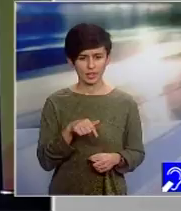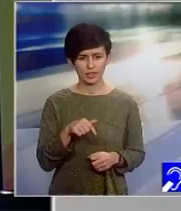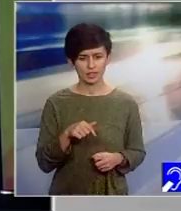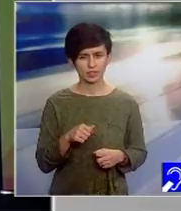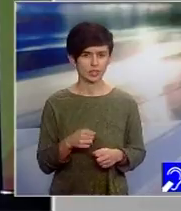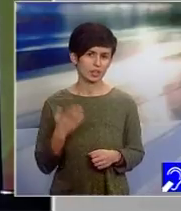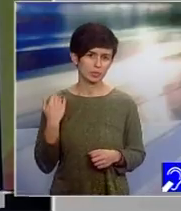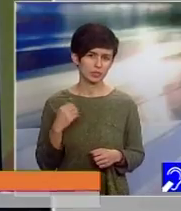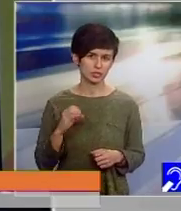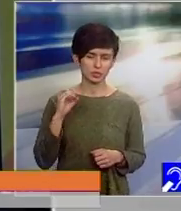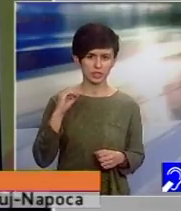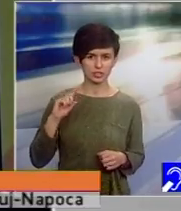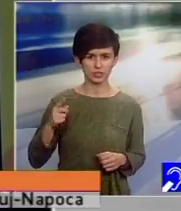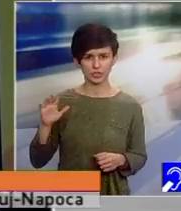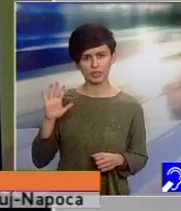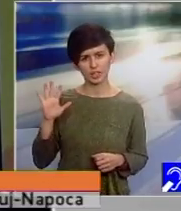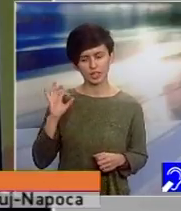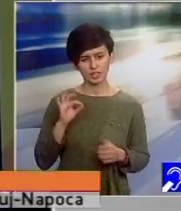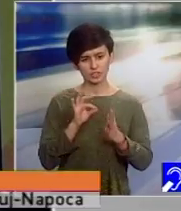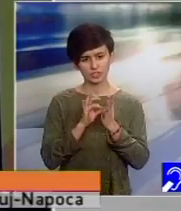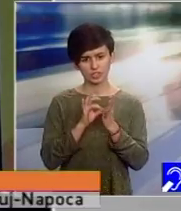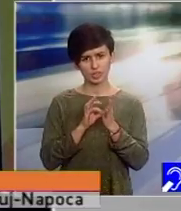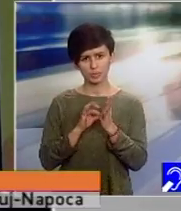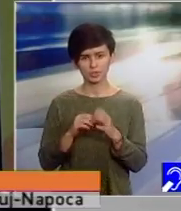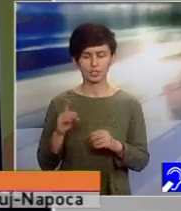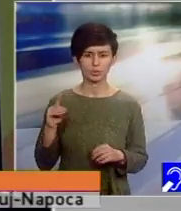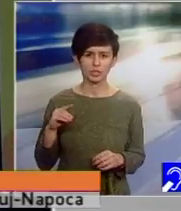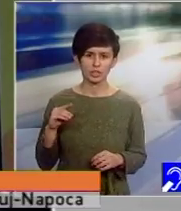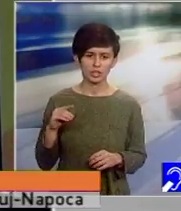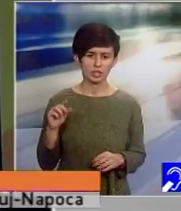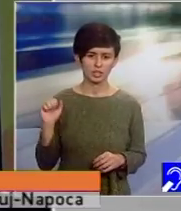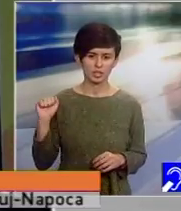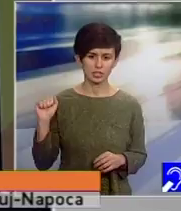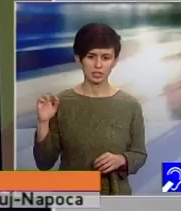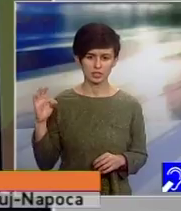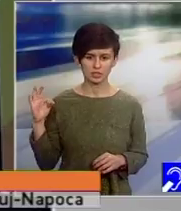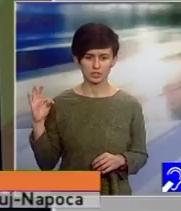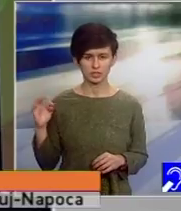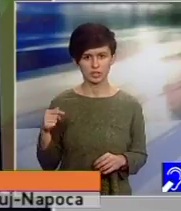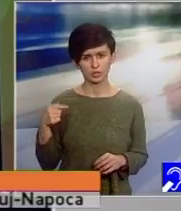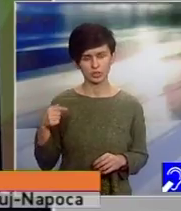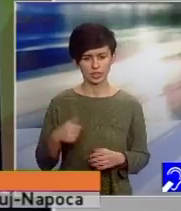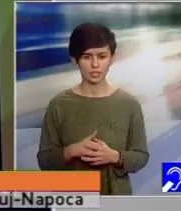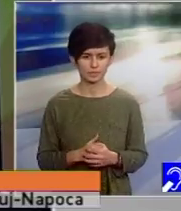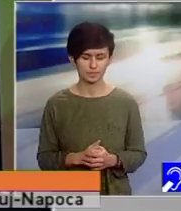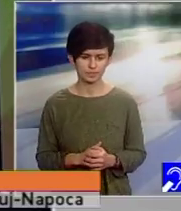Mustață. Deci, da, felicitări și colegilor noștri de la